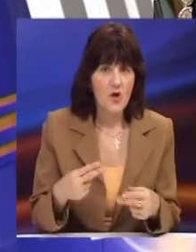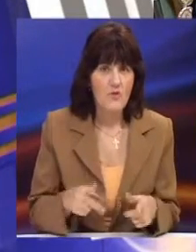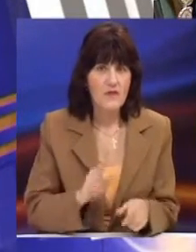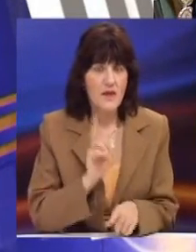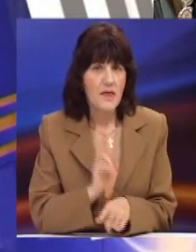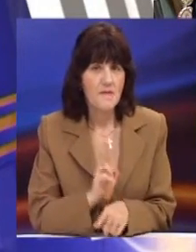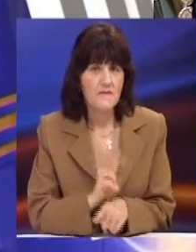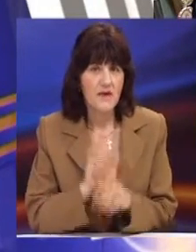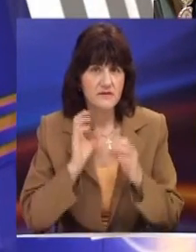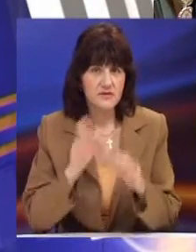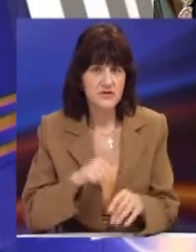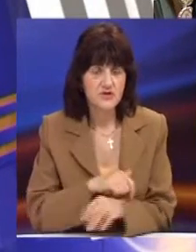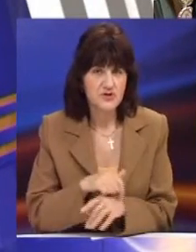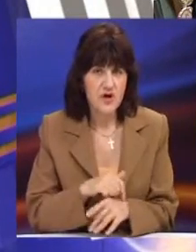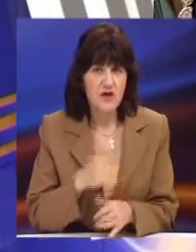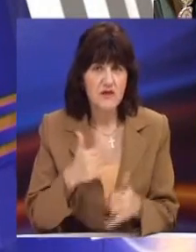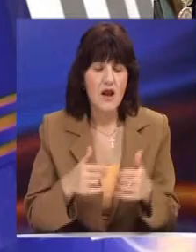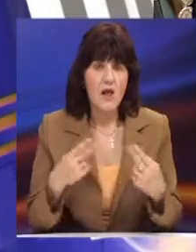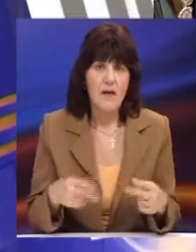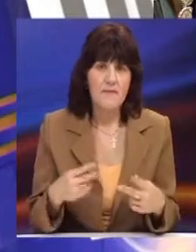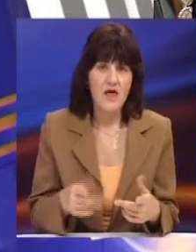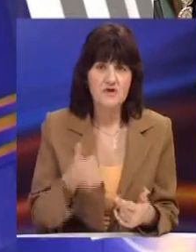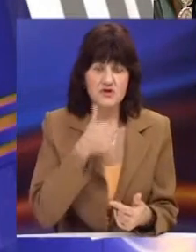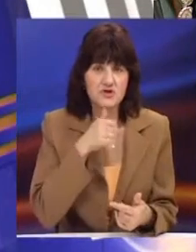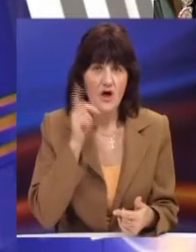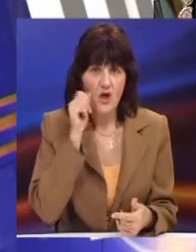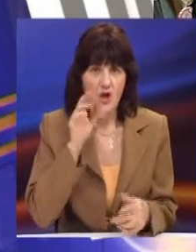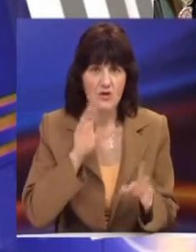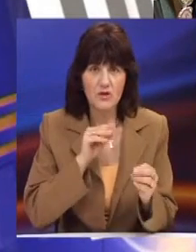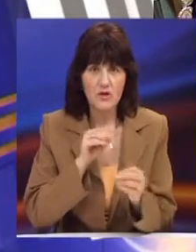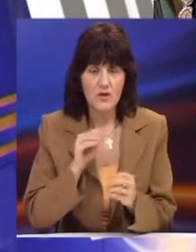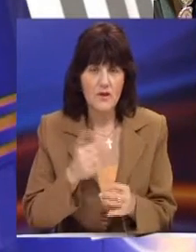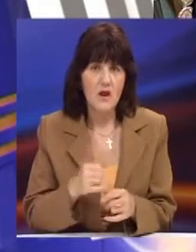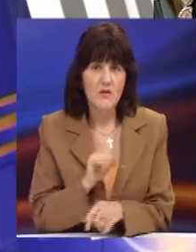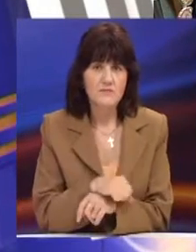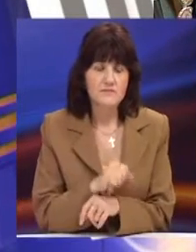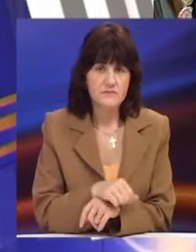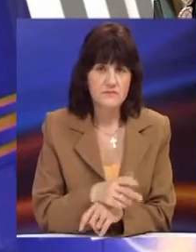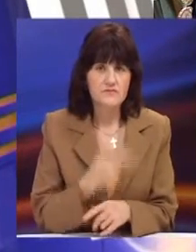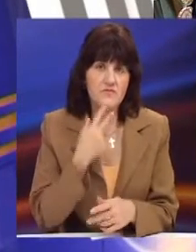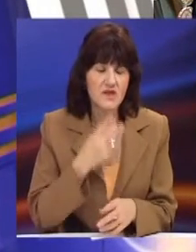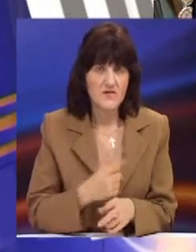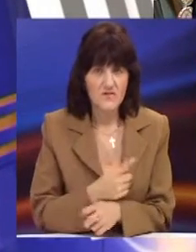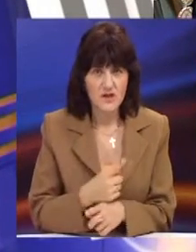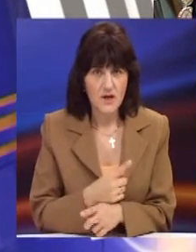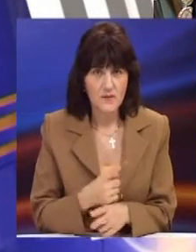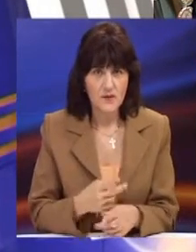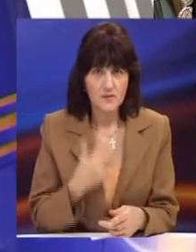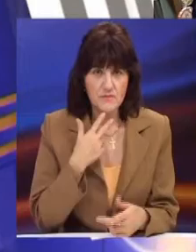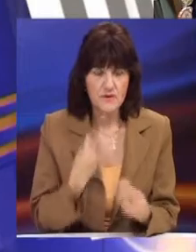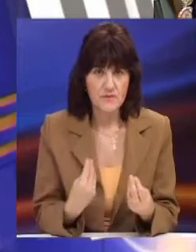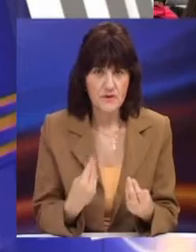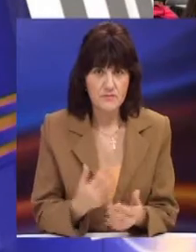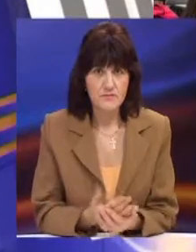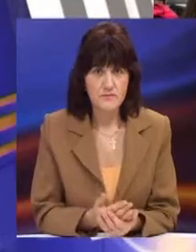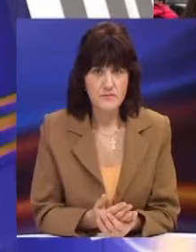odvući pažnju ili da će se roditelji uključiti ili plašili su se komentara roditelja, ali vidjet ćemo vremenom, mislim da će to biti